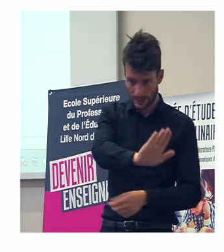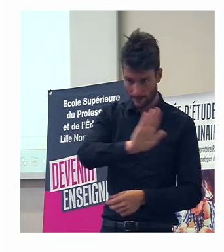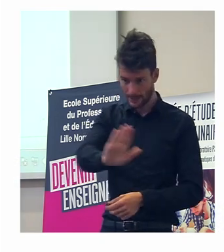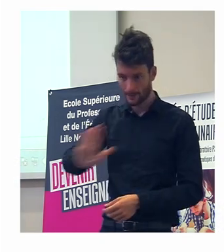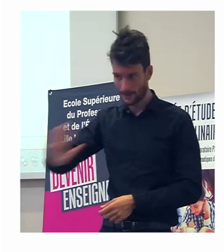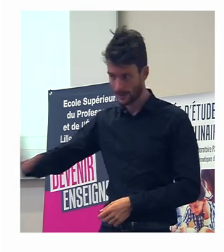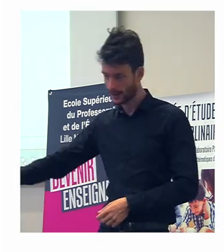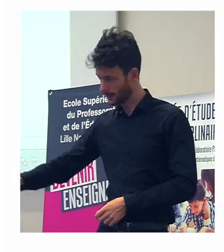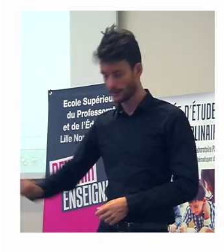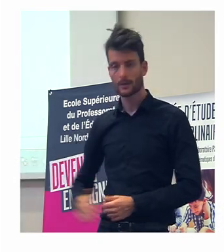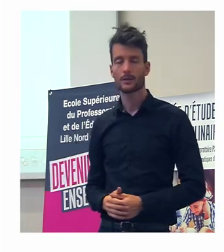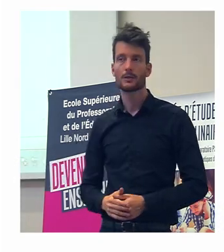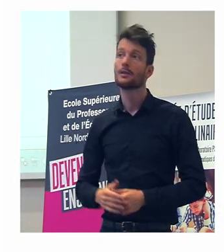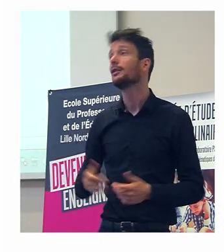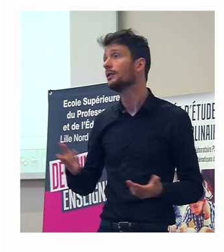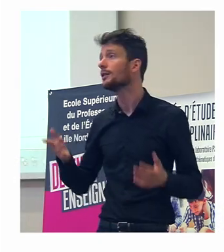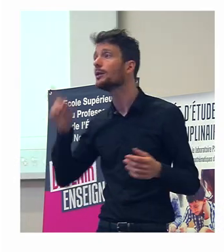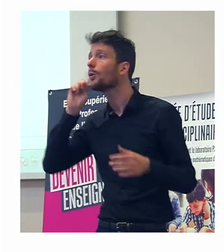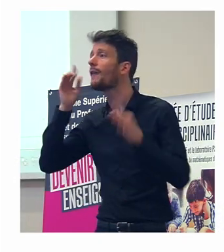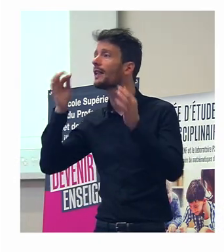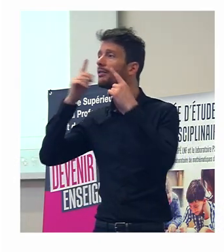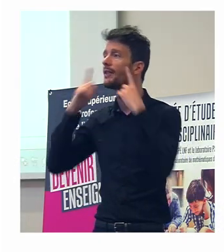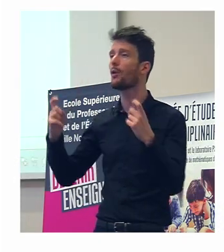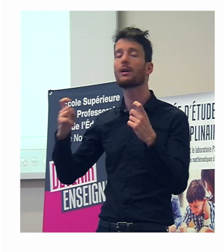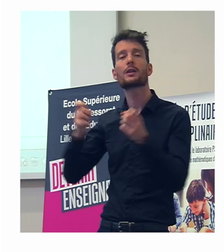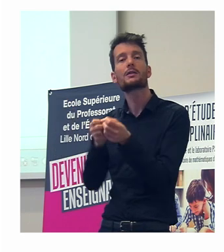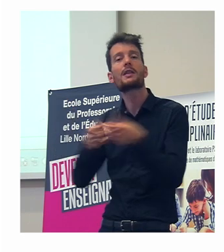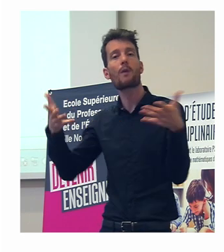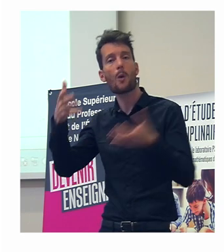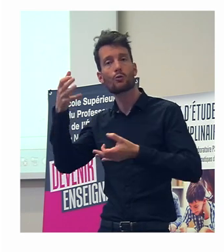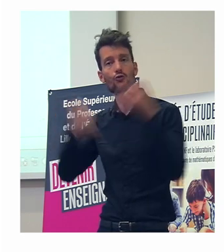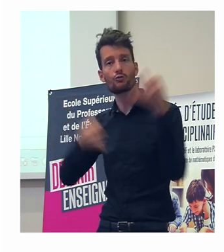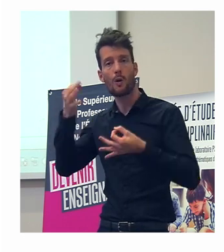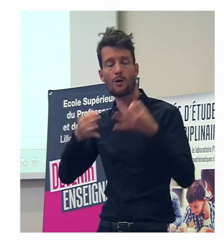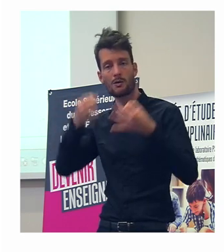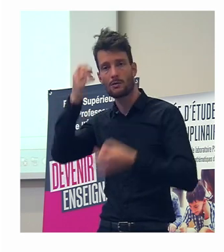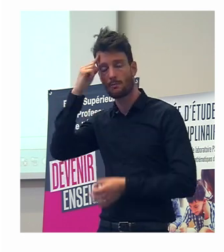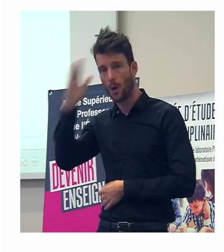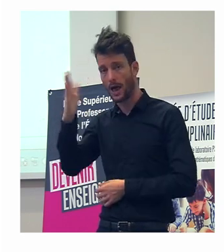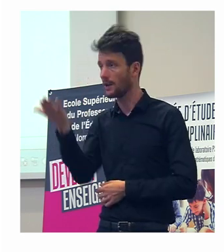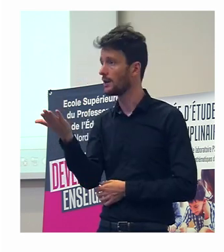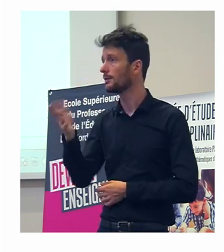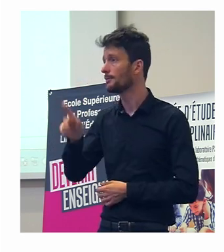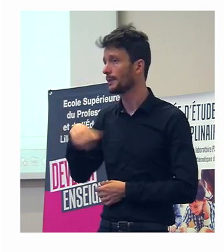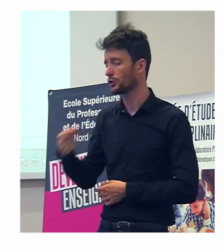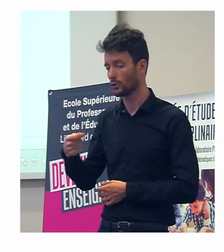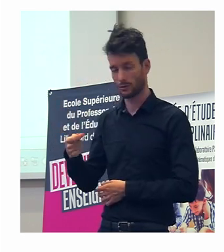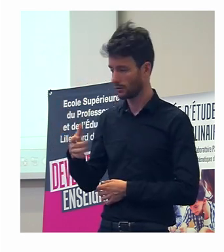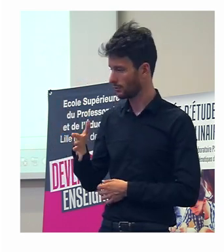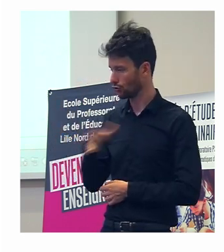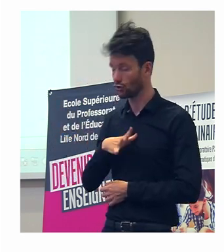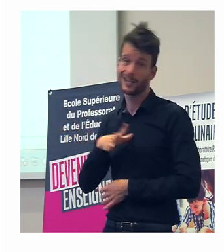le plan des théories du développement du jugement moral, évidemment, il y a une bonne